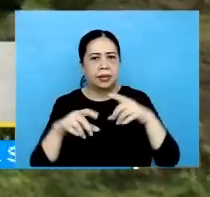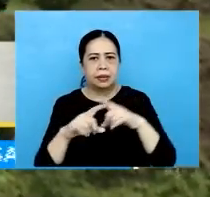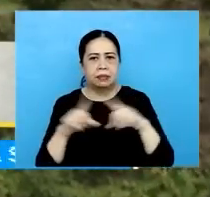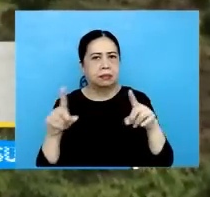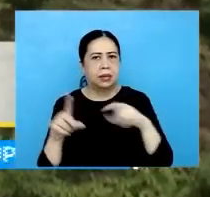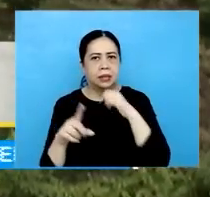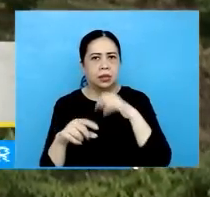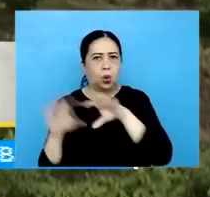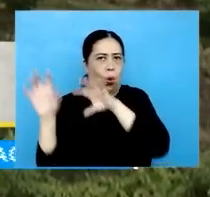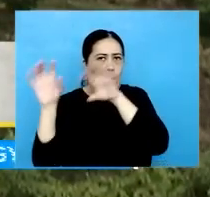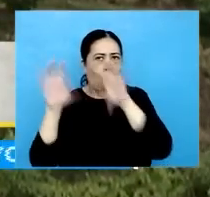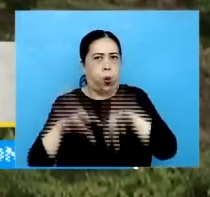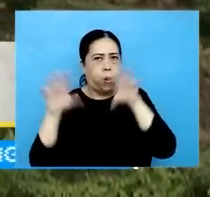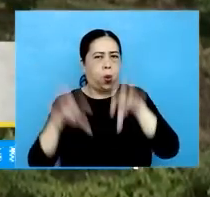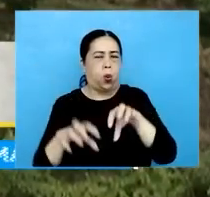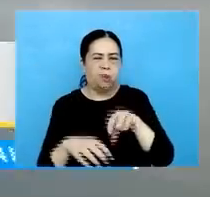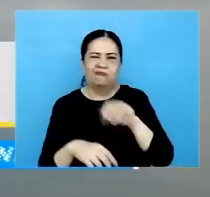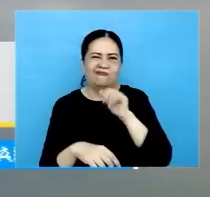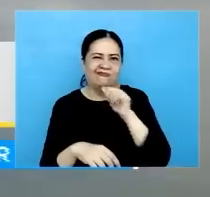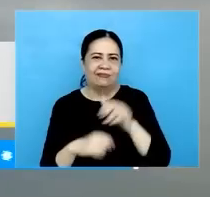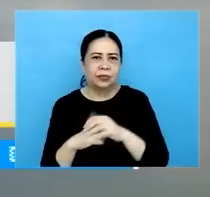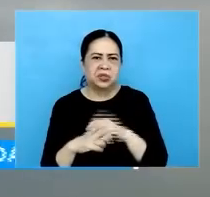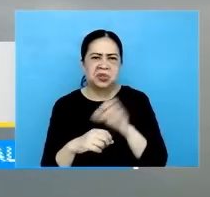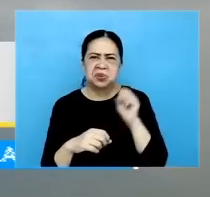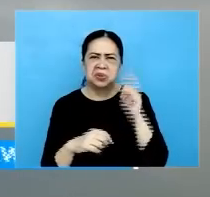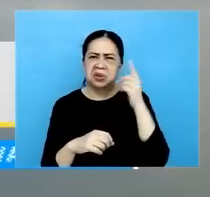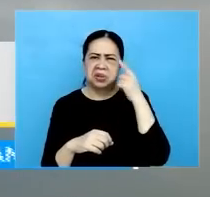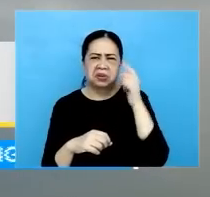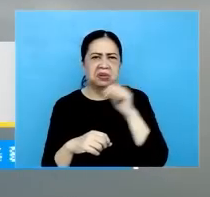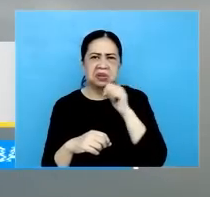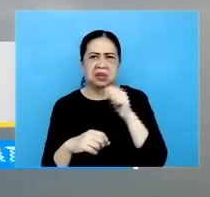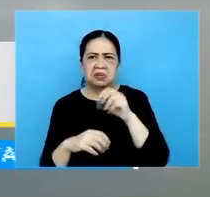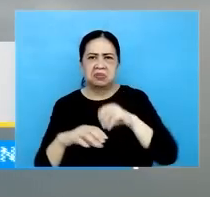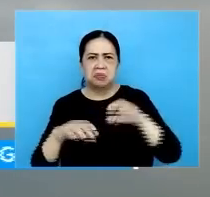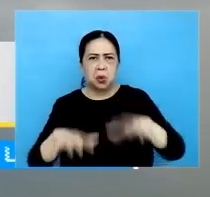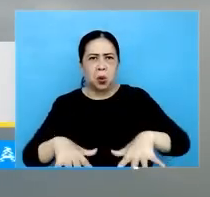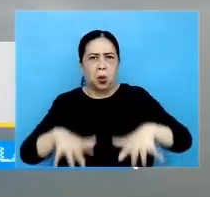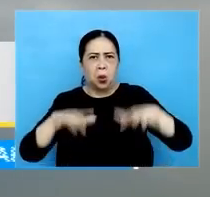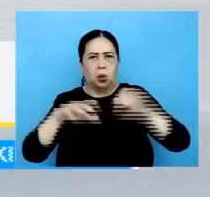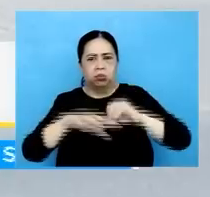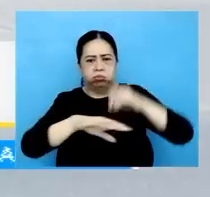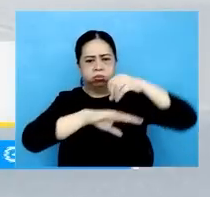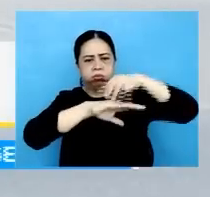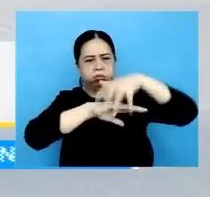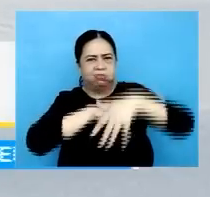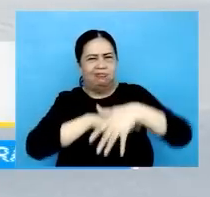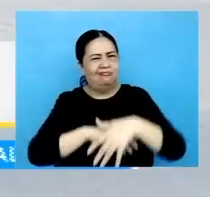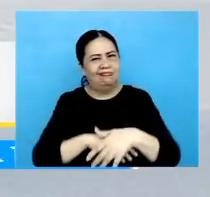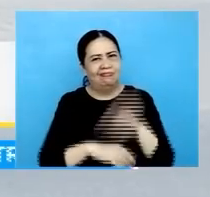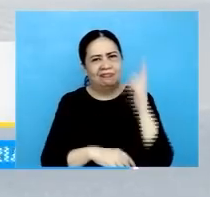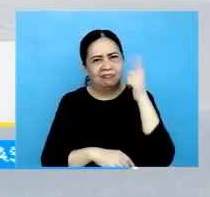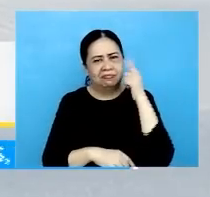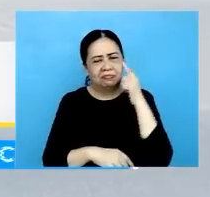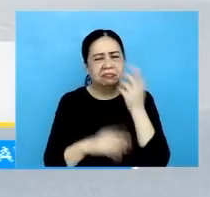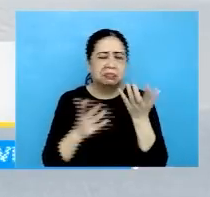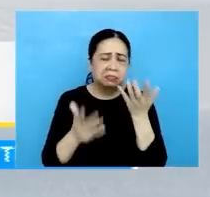rain. Mm-hmm. So we don't see that there will be an overflow in Magat. But somehow,